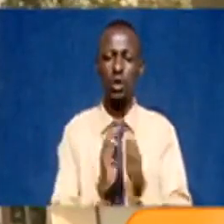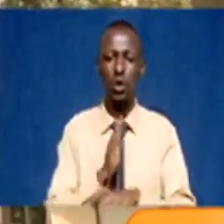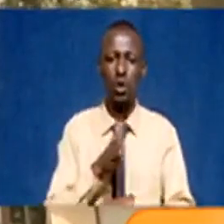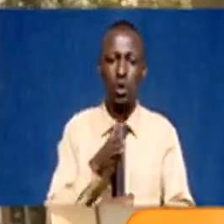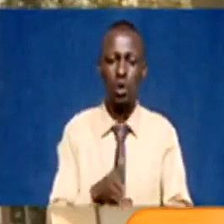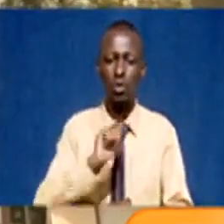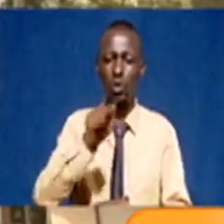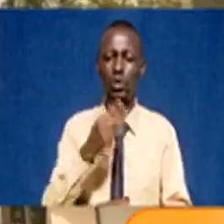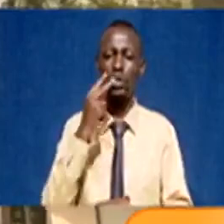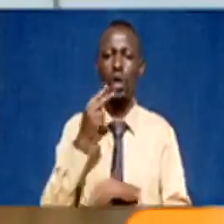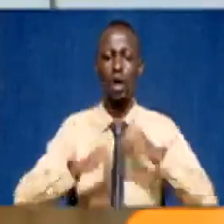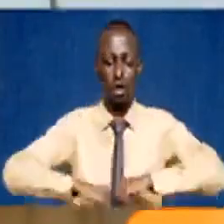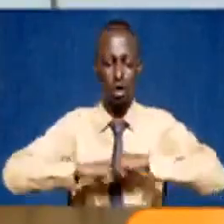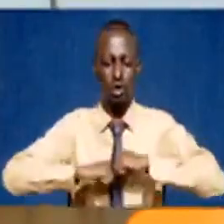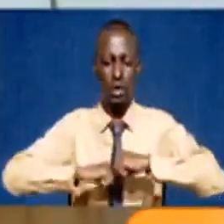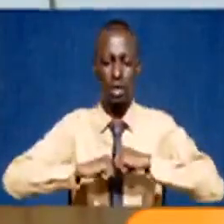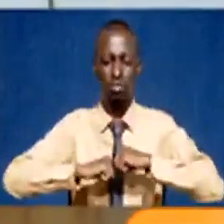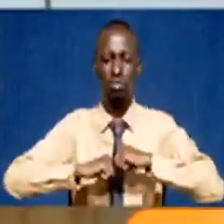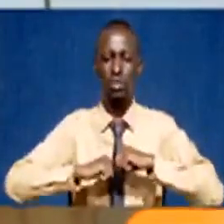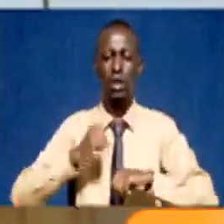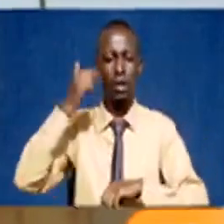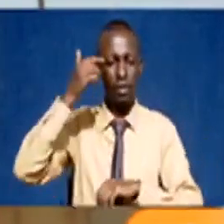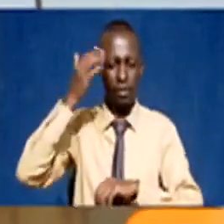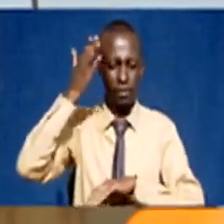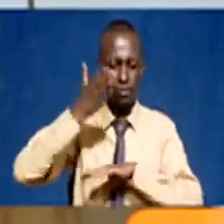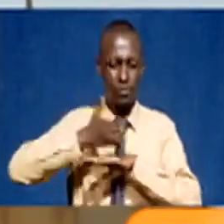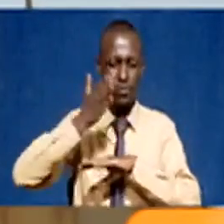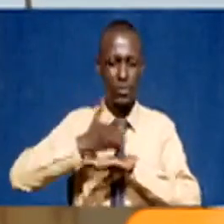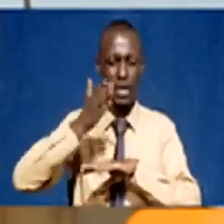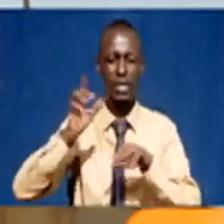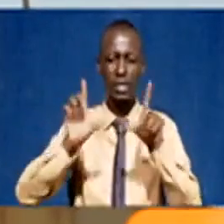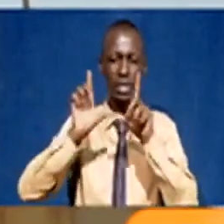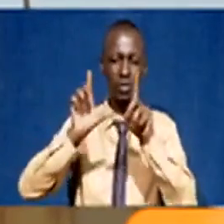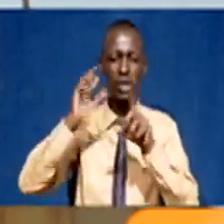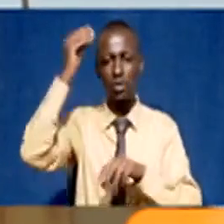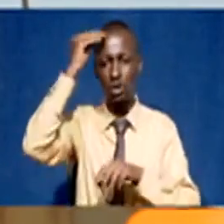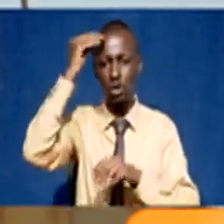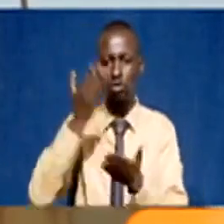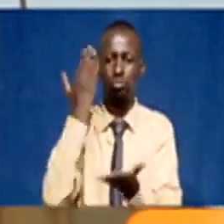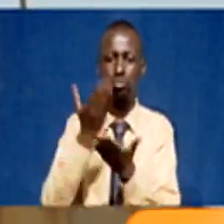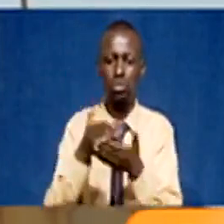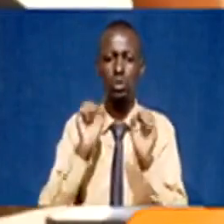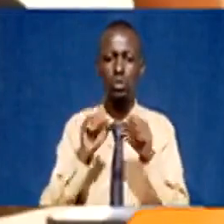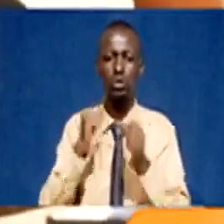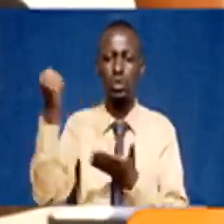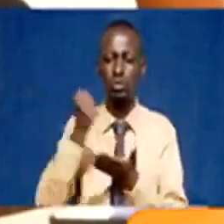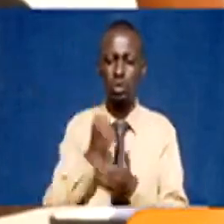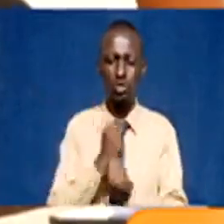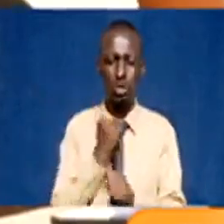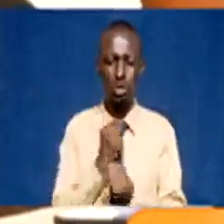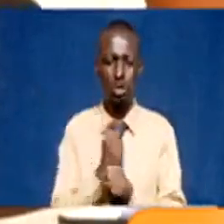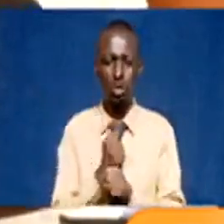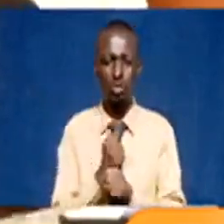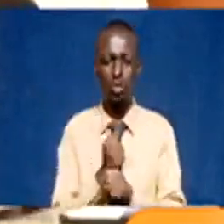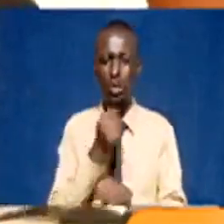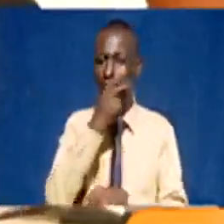maafisa 1200 waliwasilisha stakabadhi ghushi za elimu ili kuajiriwa. Kalonzo akitoa tahadhari ya